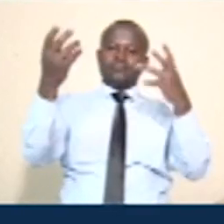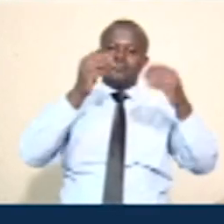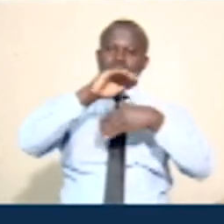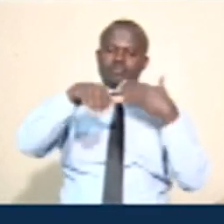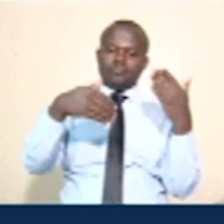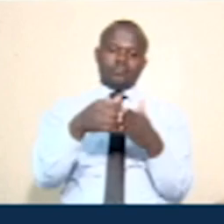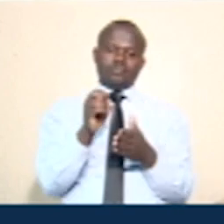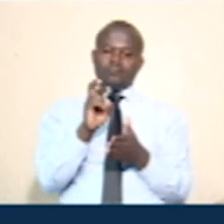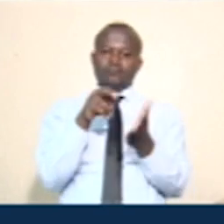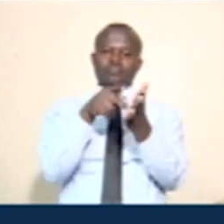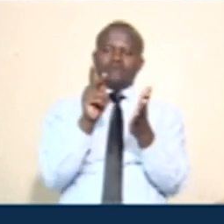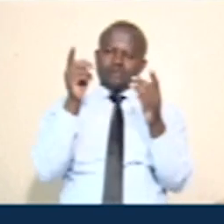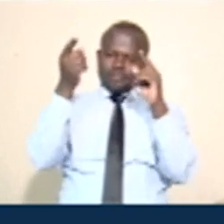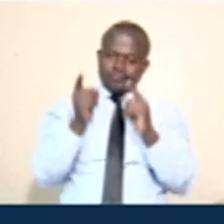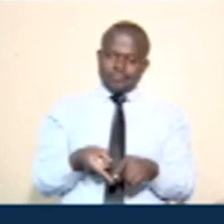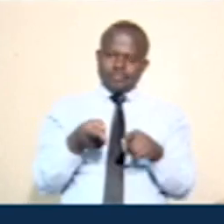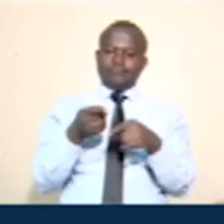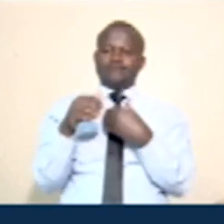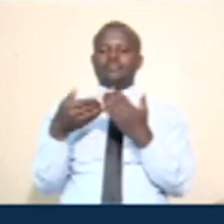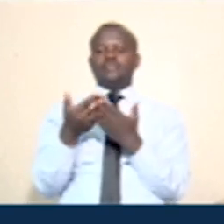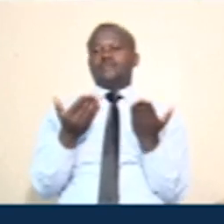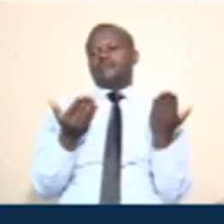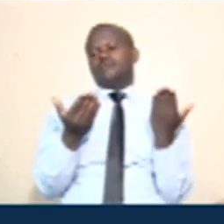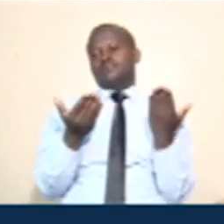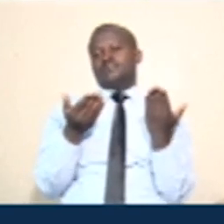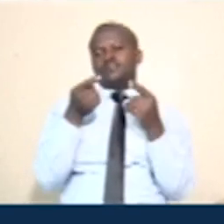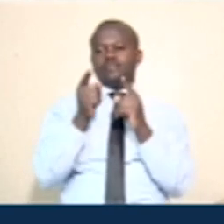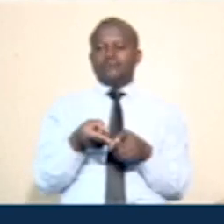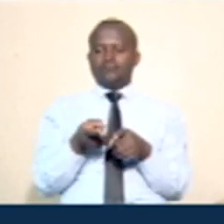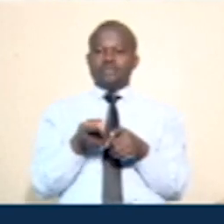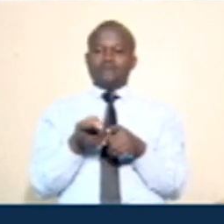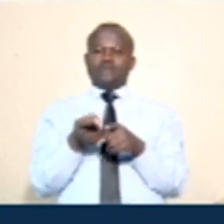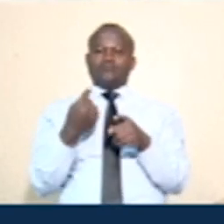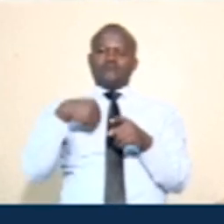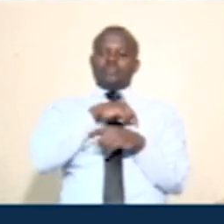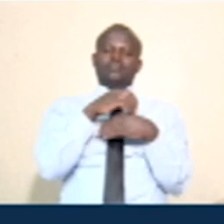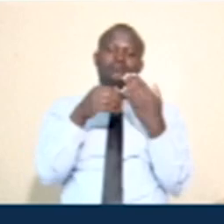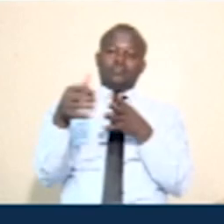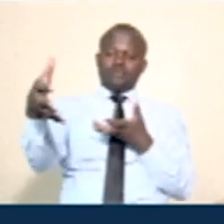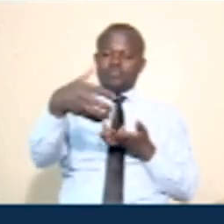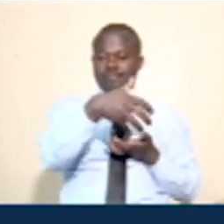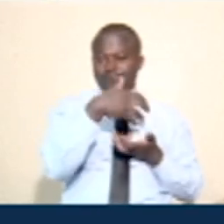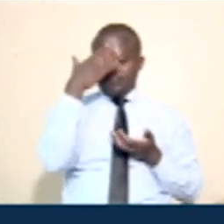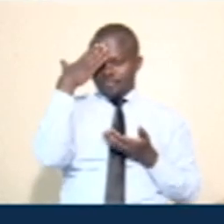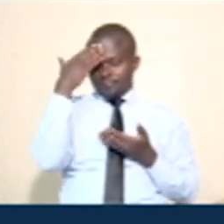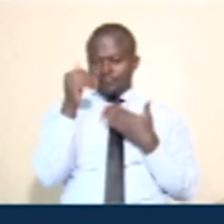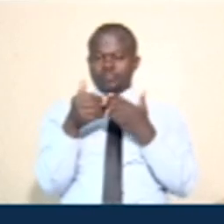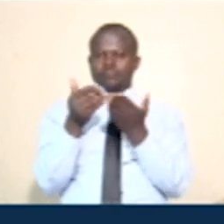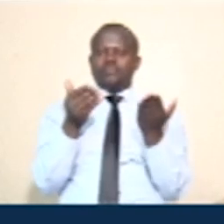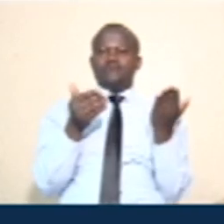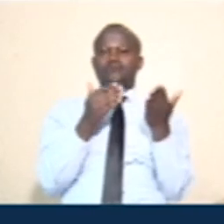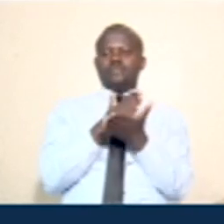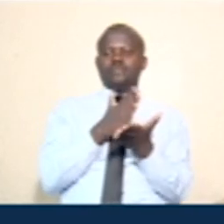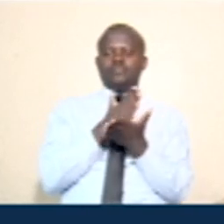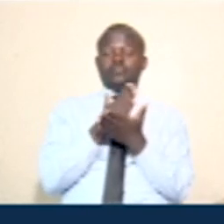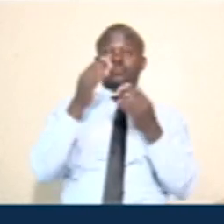igihe umuguzi yazira yazajya aza akaba yahaha kubera ko mu